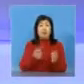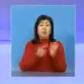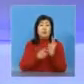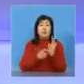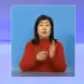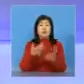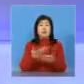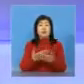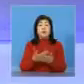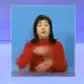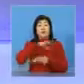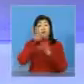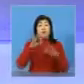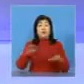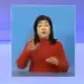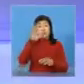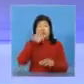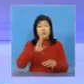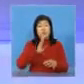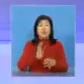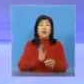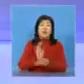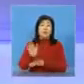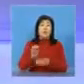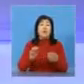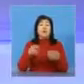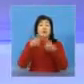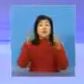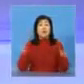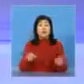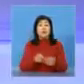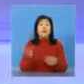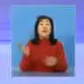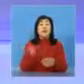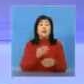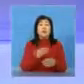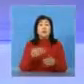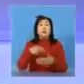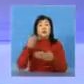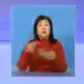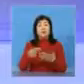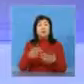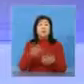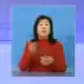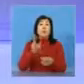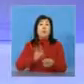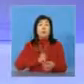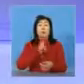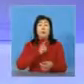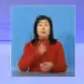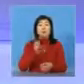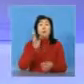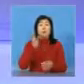жуық өнерлі баланың туындылары жіберілген. Оның тең жартысы қалалық көркемсурет лицейінен. Ойы ұшқыр, қолы шебер, болашағы